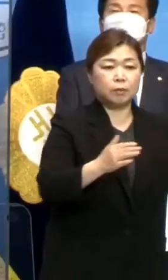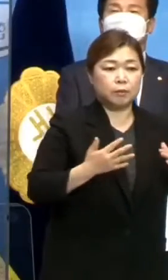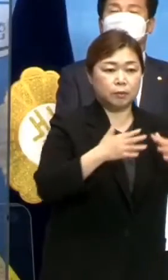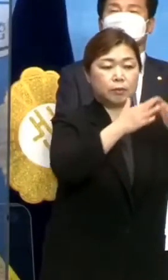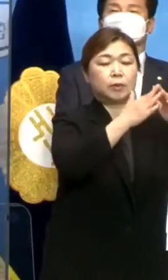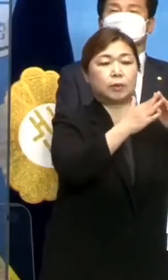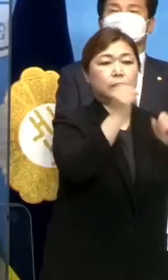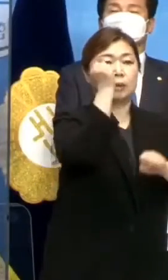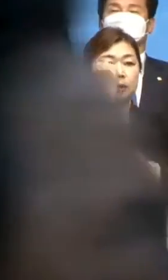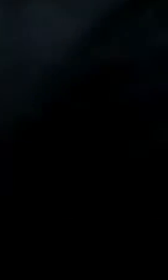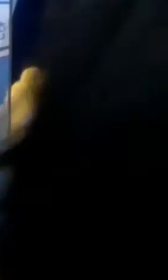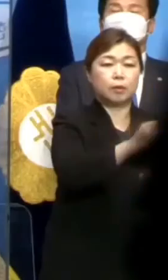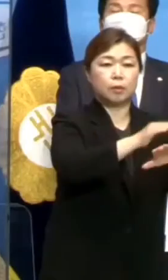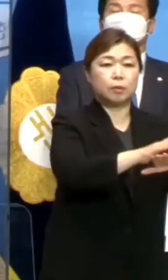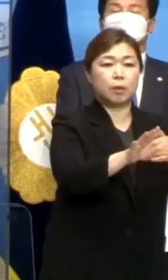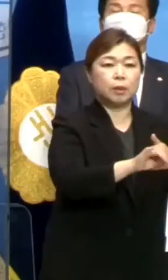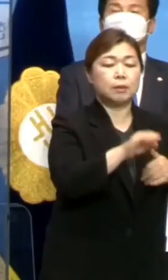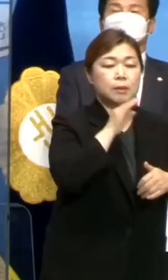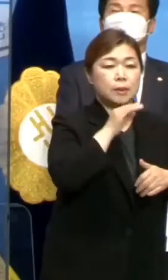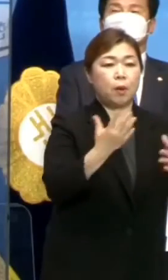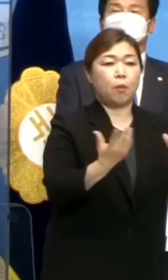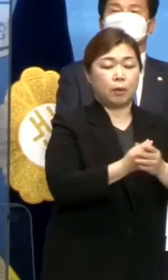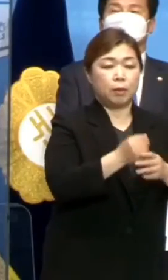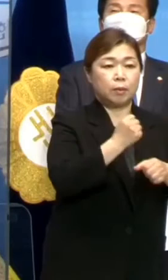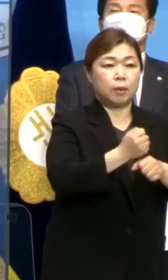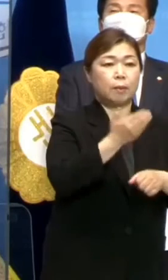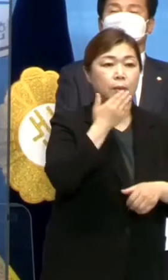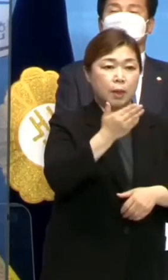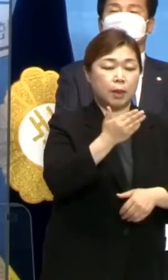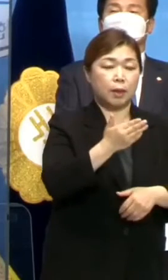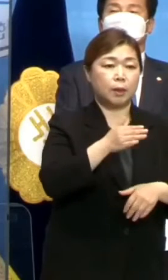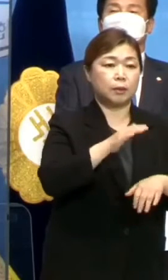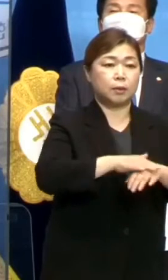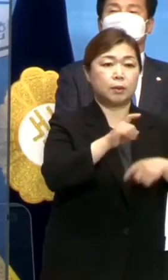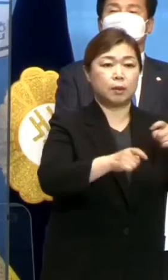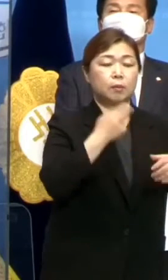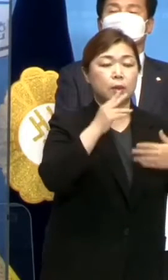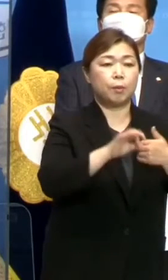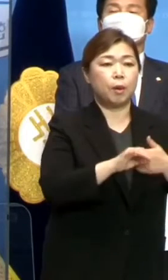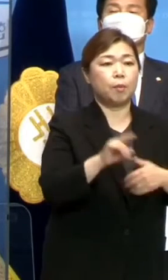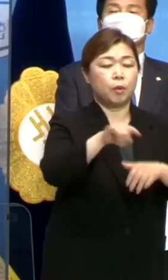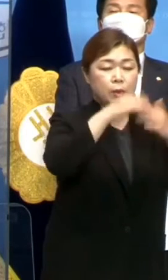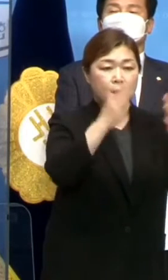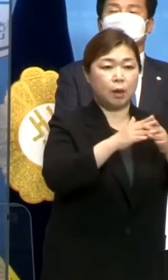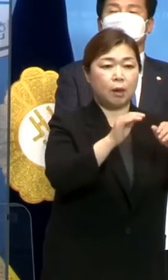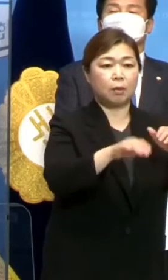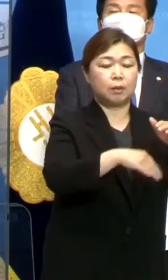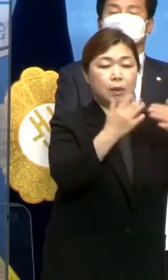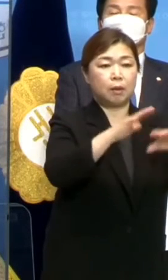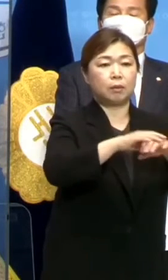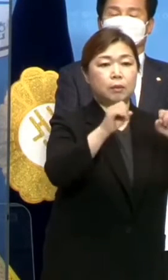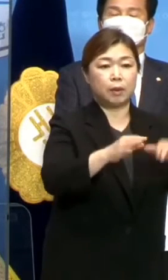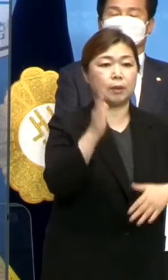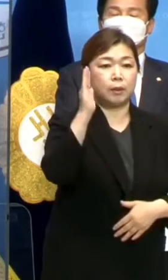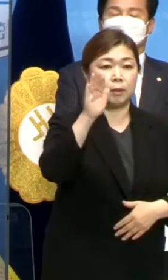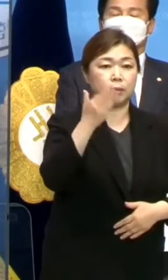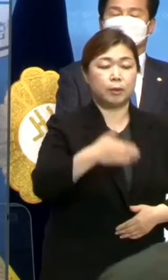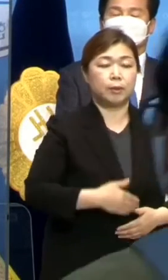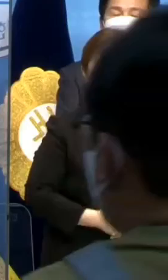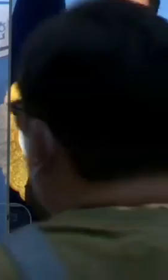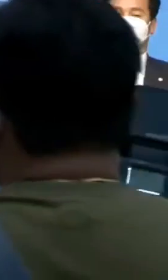정 후부터 지어 올리듯 진정한 자체 분권 을 향한 작은 실행이 없다면 모두 타 공허한 울림에 불과합니다